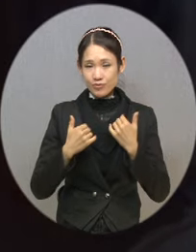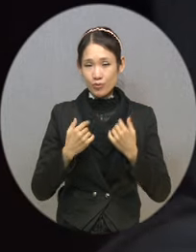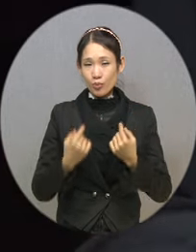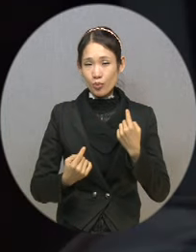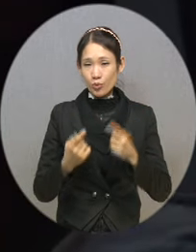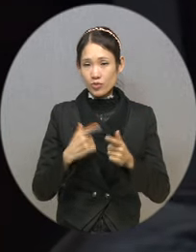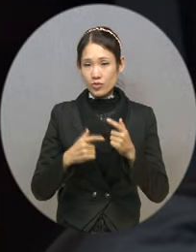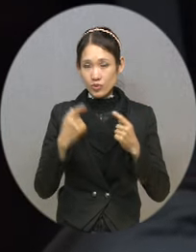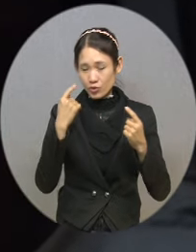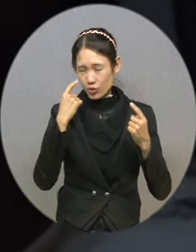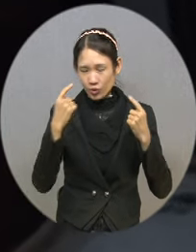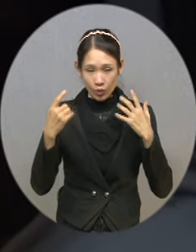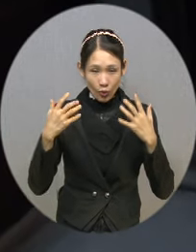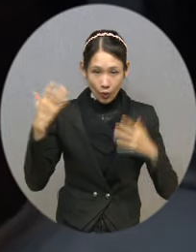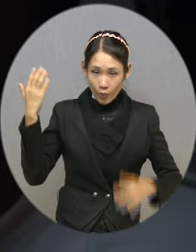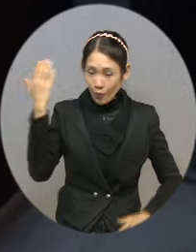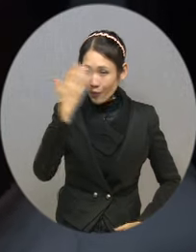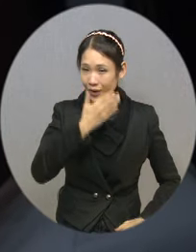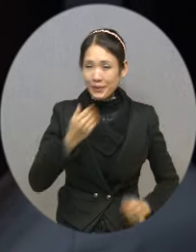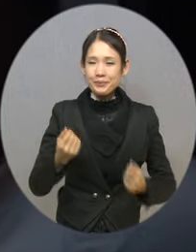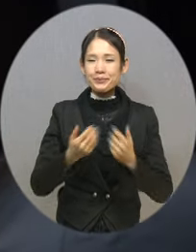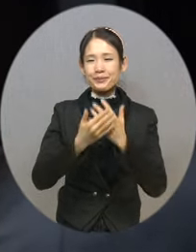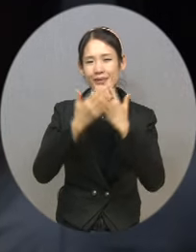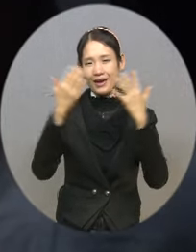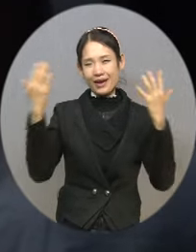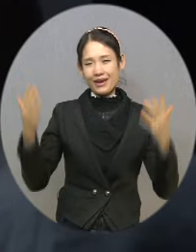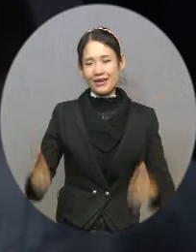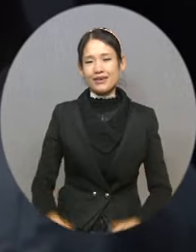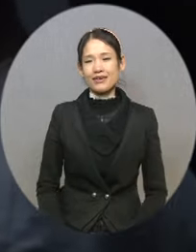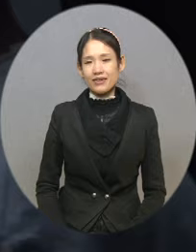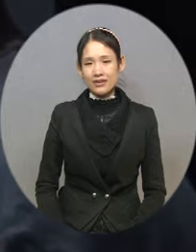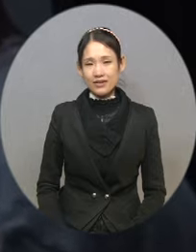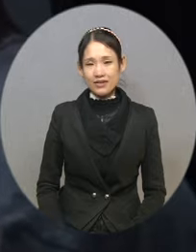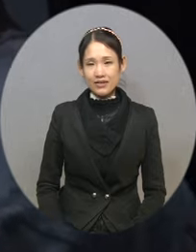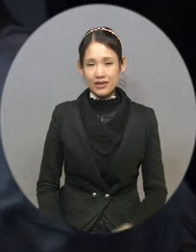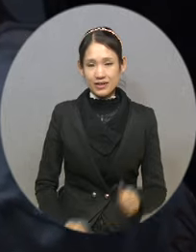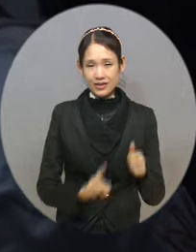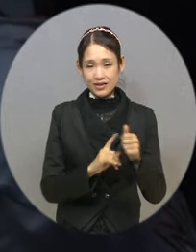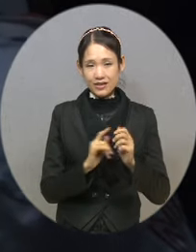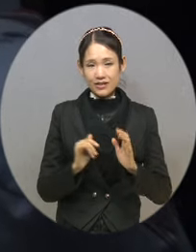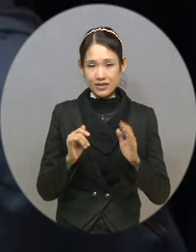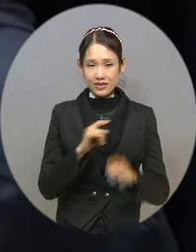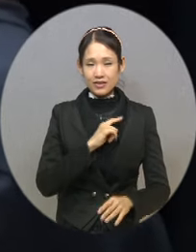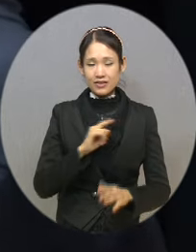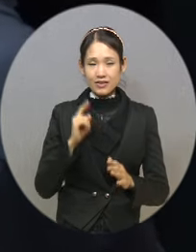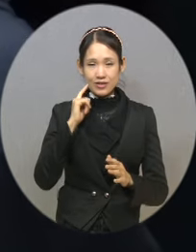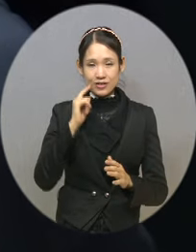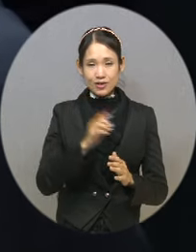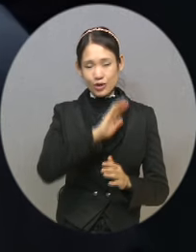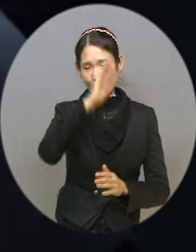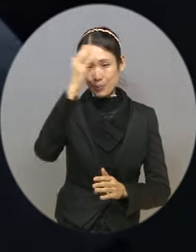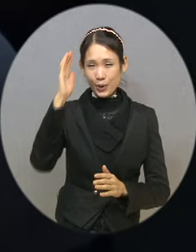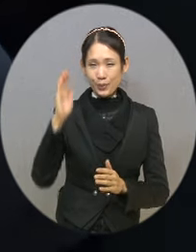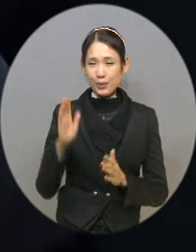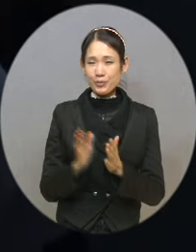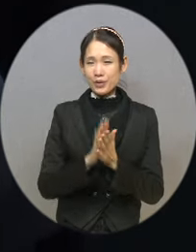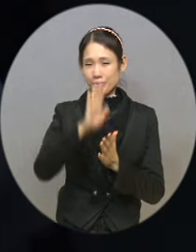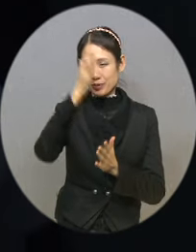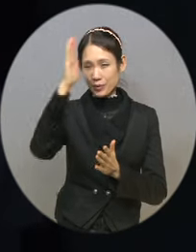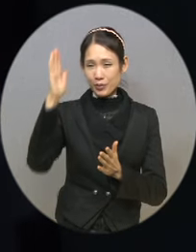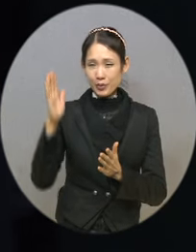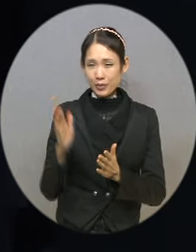세상보다 선명하고 밝습니다. 그래서 그의 세상은 가장 아름답게 빛나고